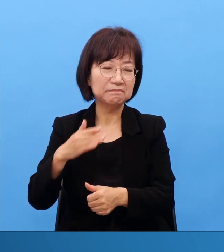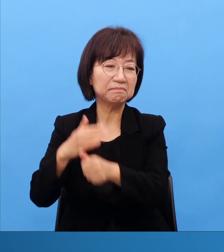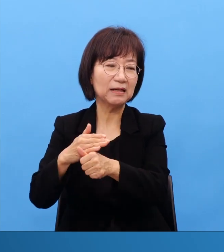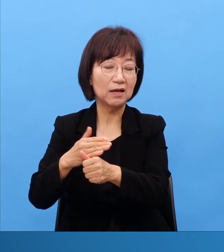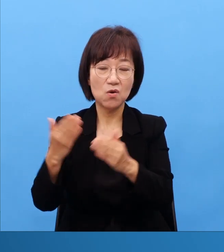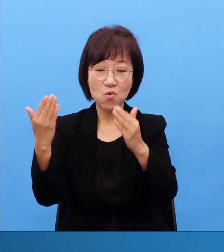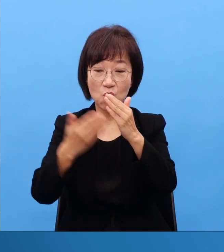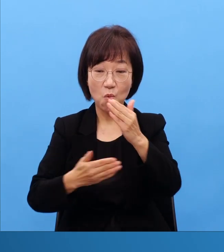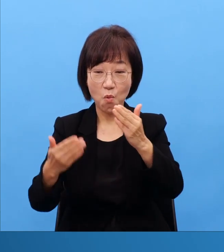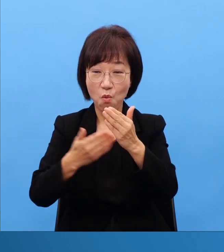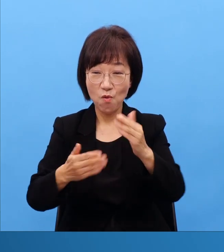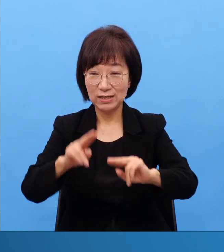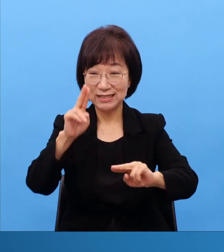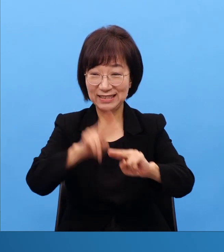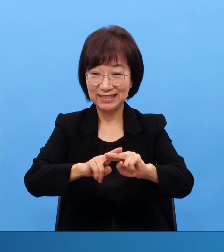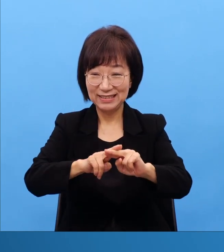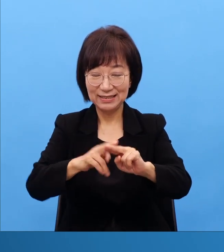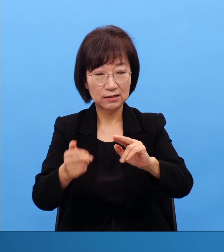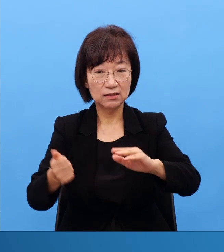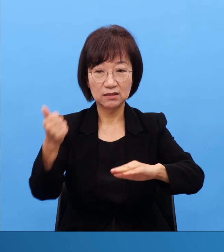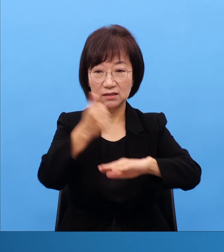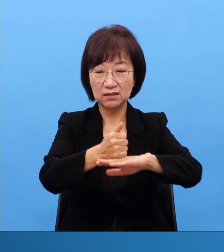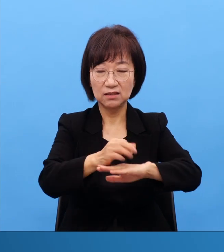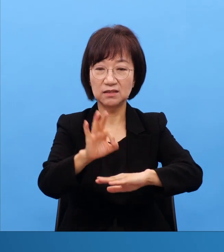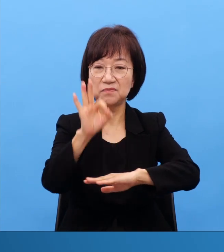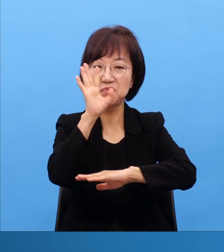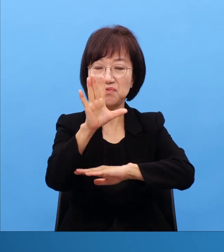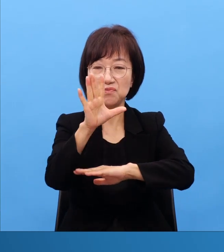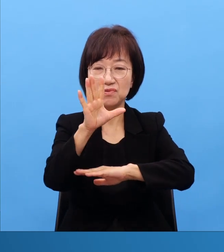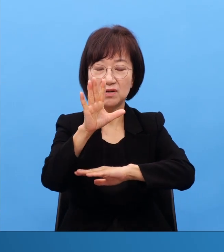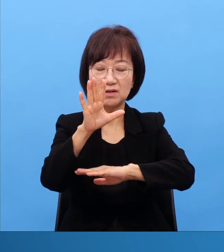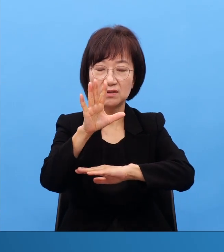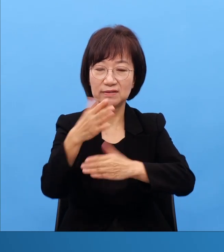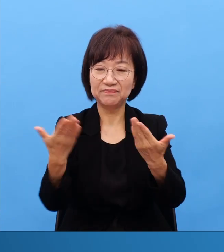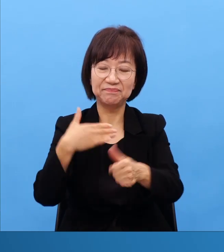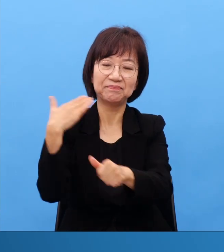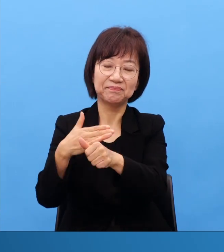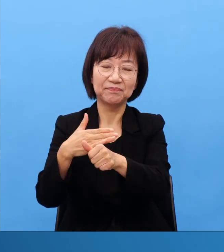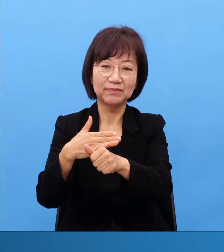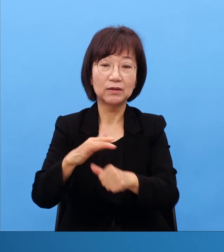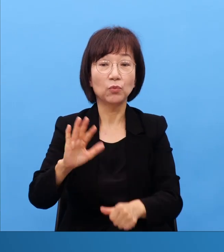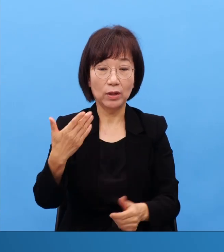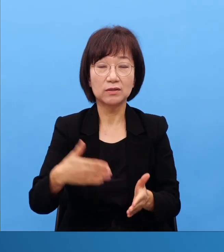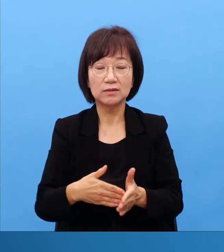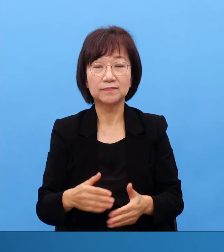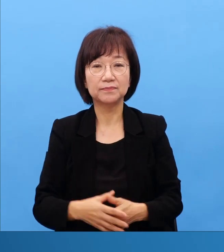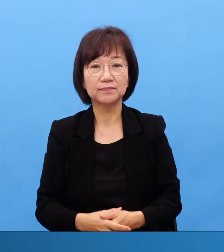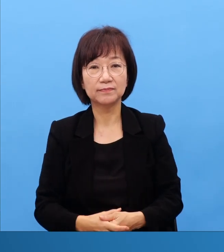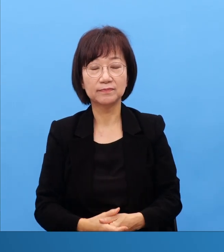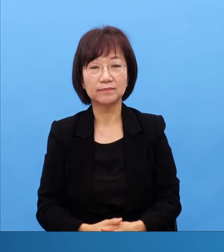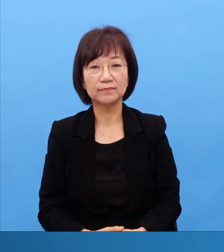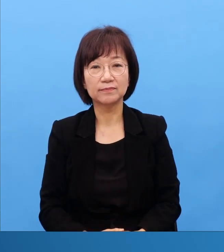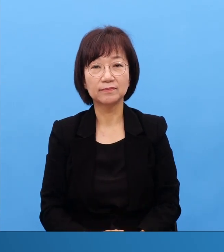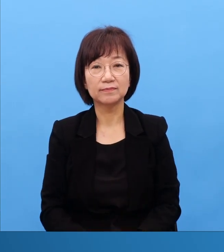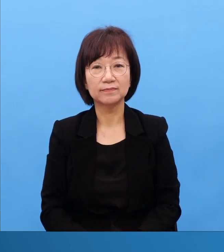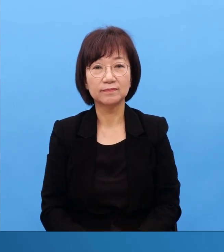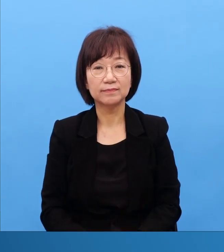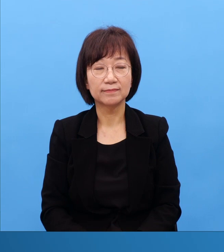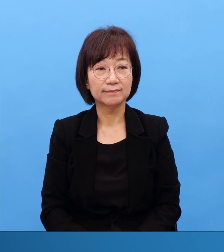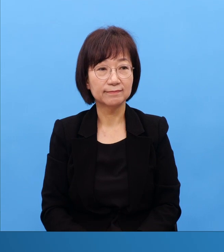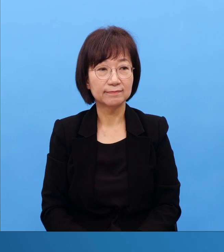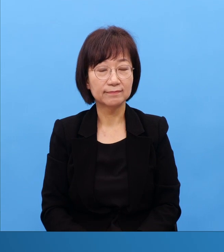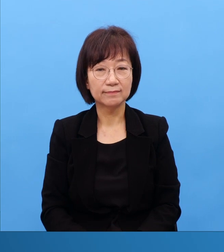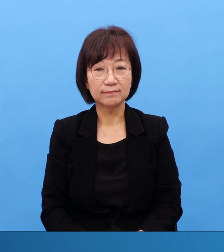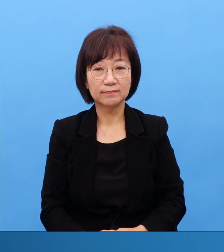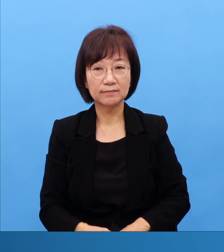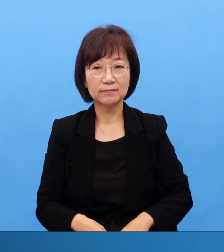되었어요. If you look in the records, we see that Pilate later on is removed from his post because he no longer can carry out public official duty. 우리 렘넌트는